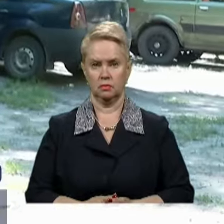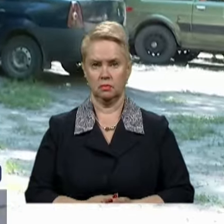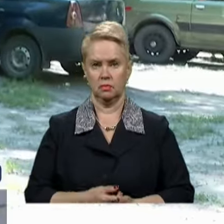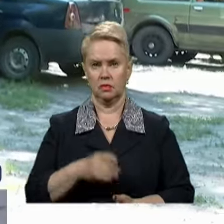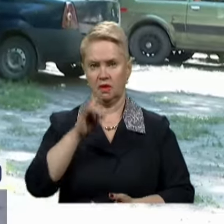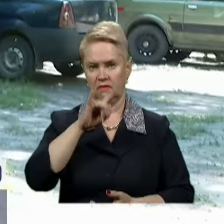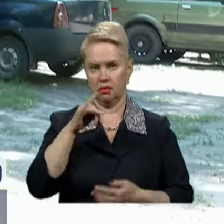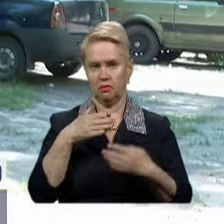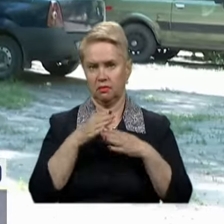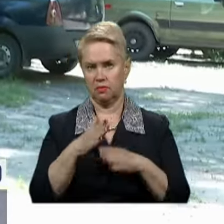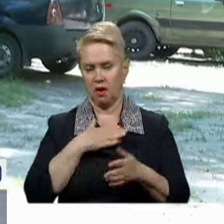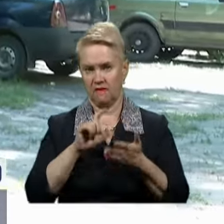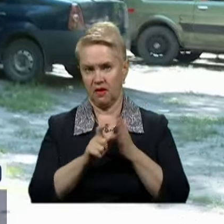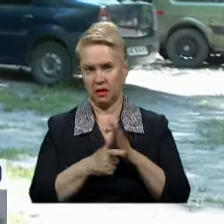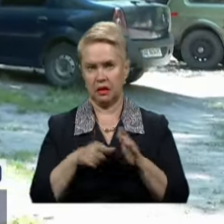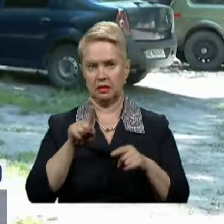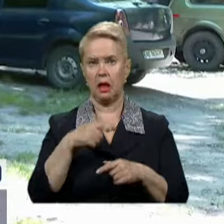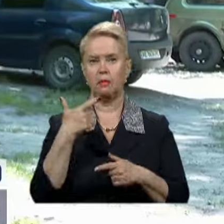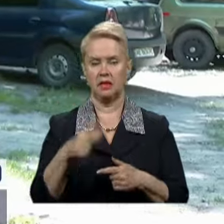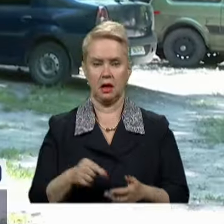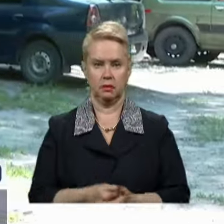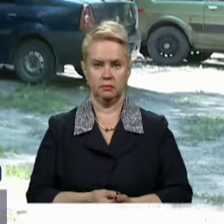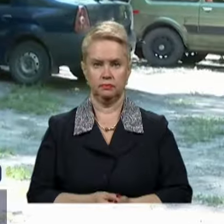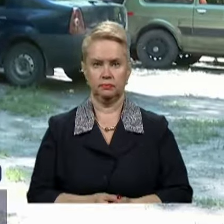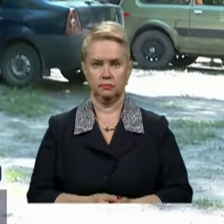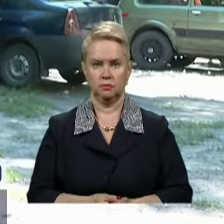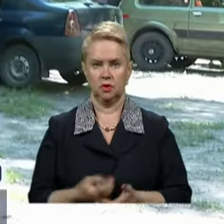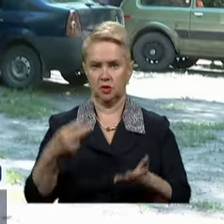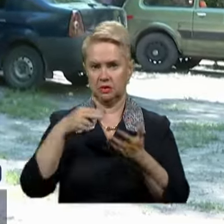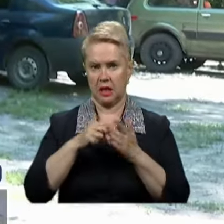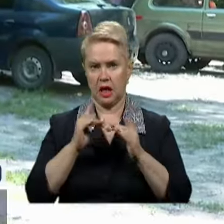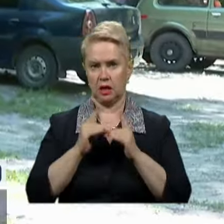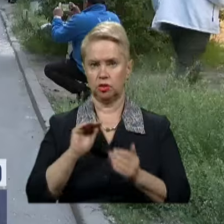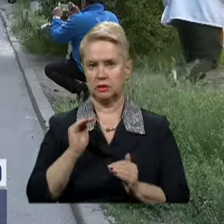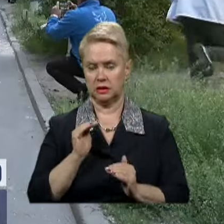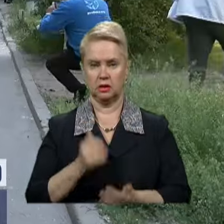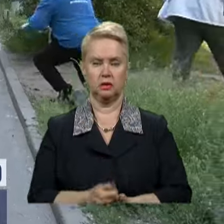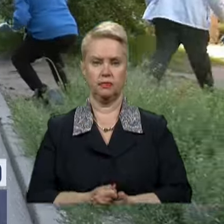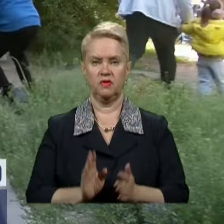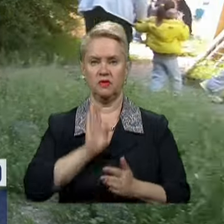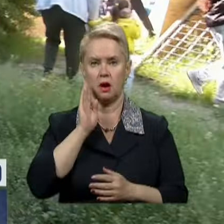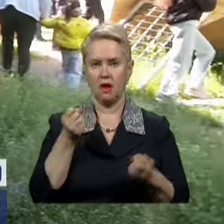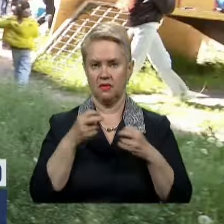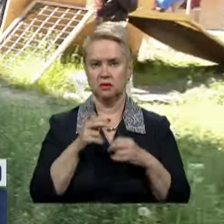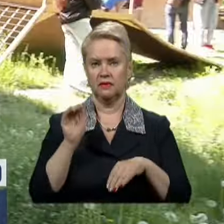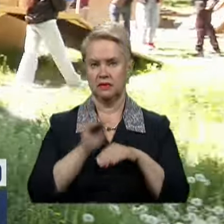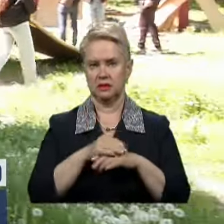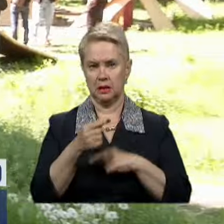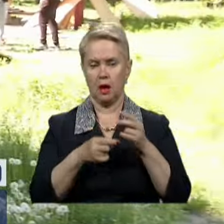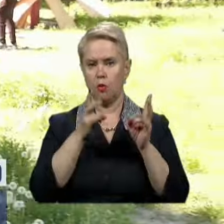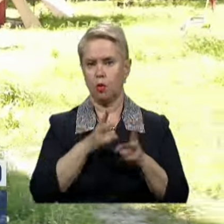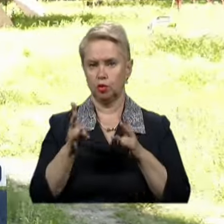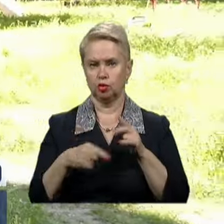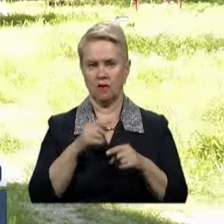Вікна вилетіли в моїй квартирі, якраз там, де стояло ліжко дитини. Від ранку фахівці фіксують наслідки